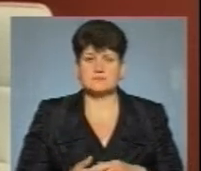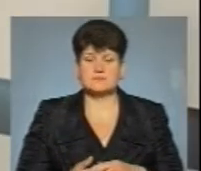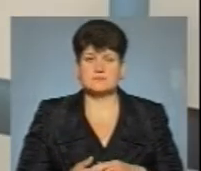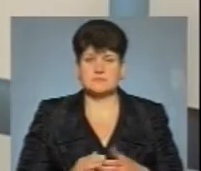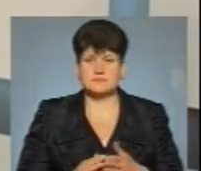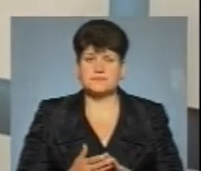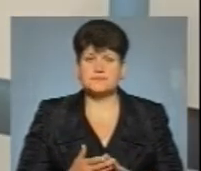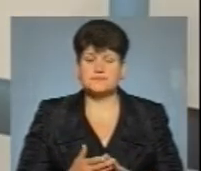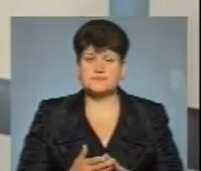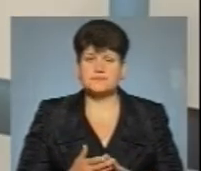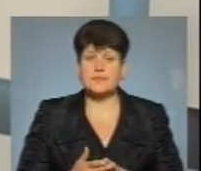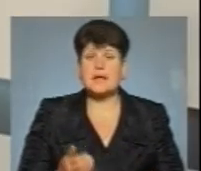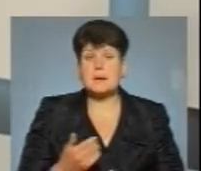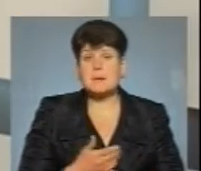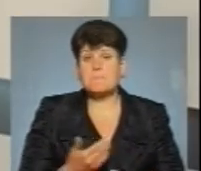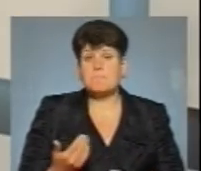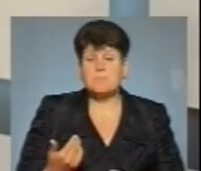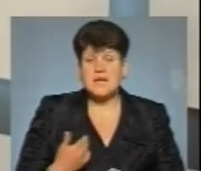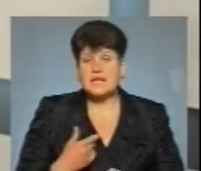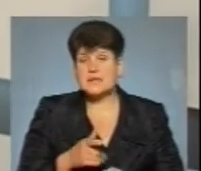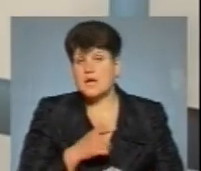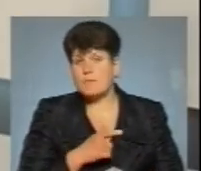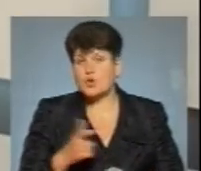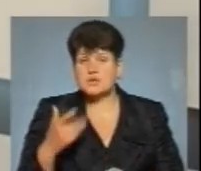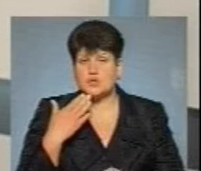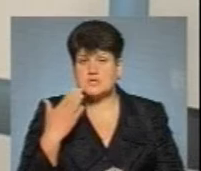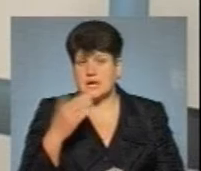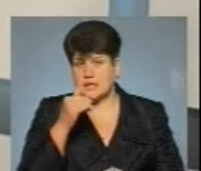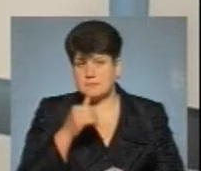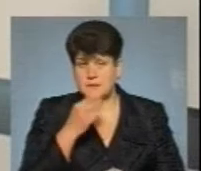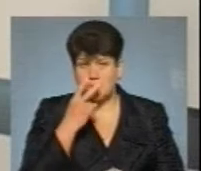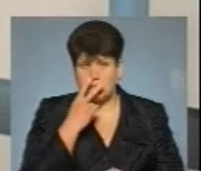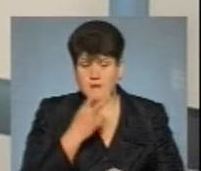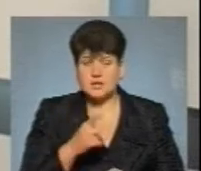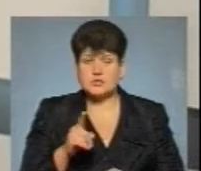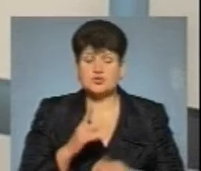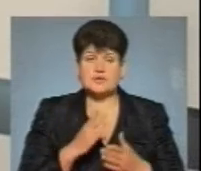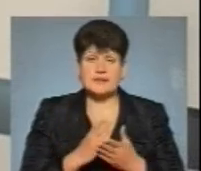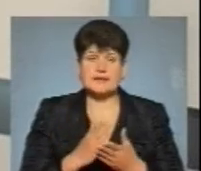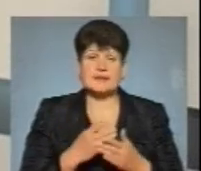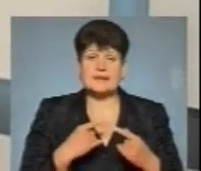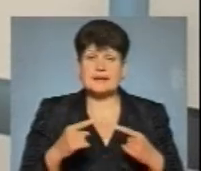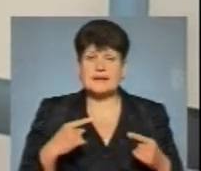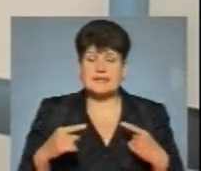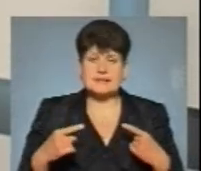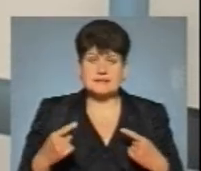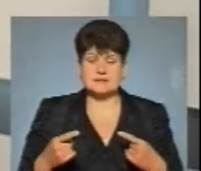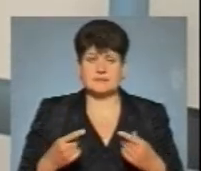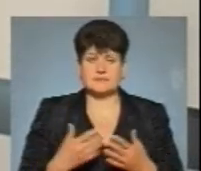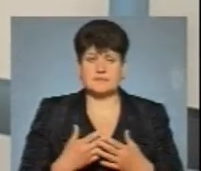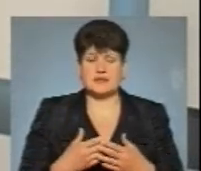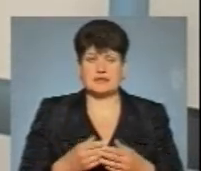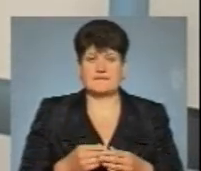Ну, ми на протязі останніх місяців ми бачили про те, що є різні види вірусу, ми бачимо